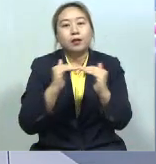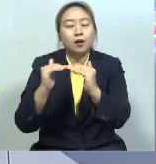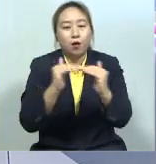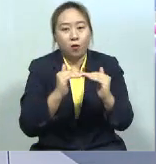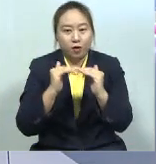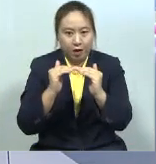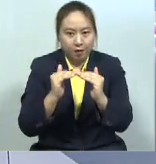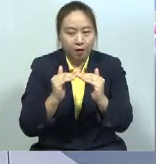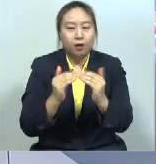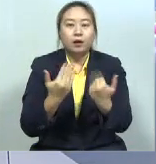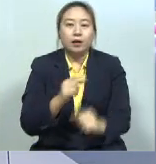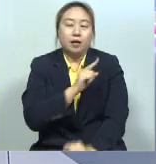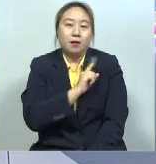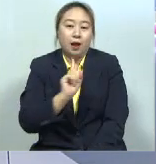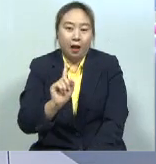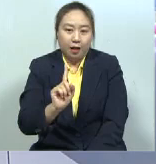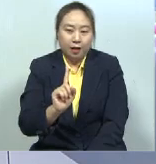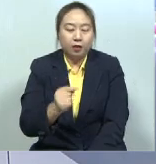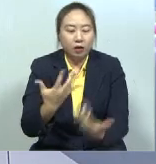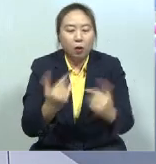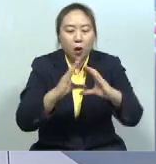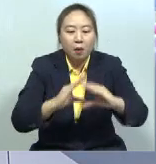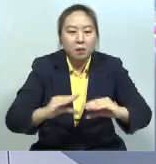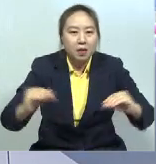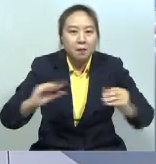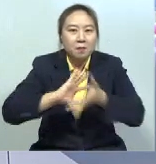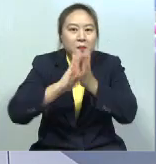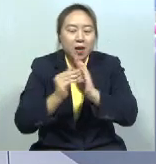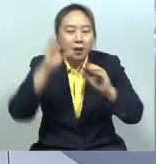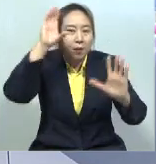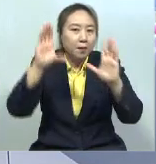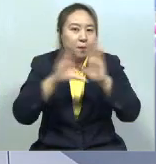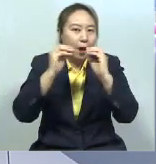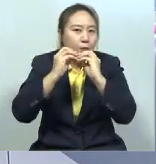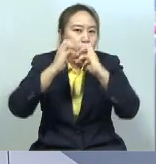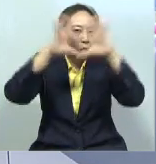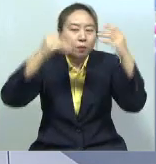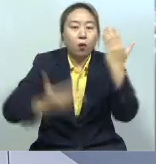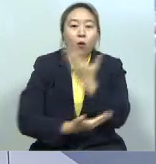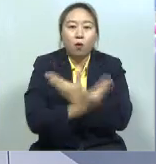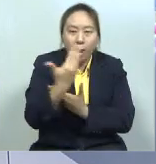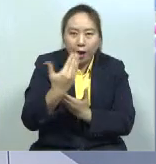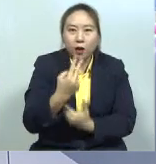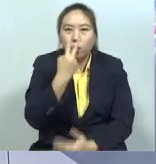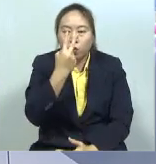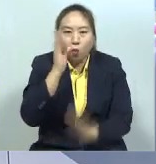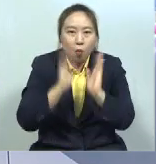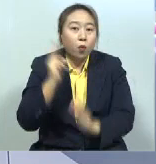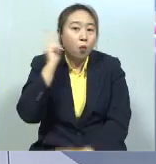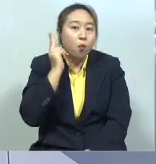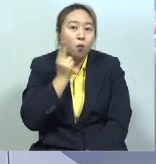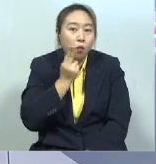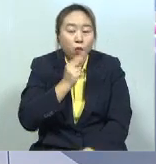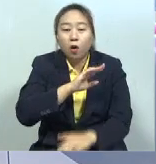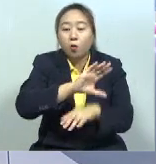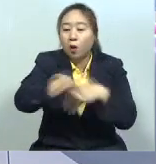ที่กับภารกิจเปลี่ยนความเงียบให้เป็นภาพนะคะแล้วก็เพื่อเป็นการเปิดโอกาสการเข้าถึงข้อมูลข่าวสารของประ